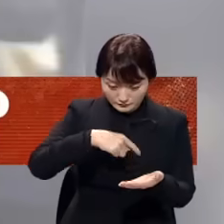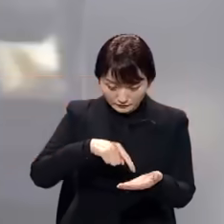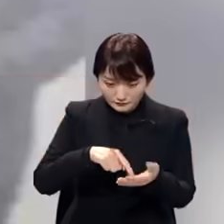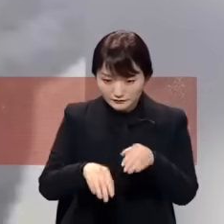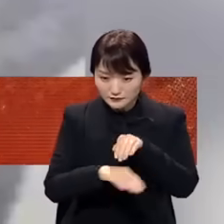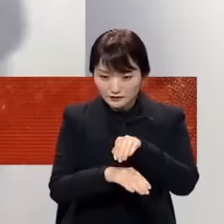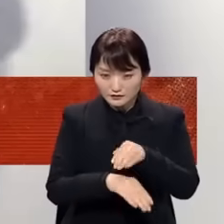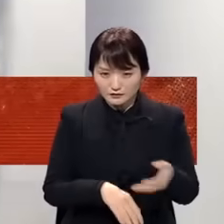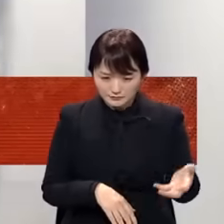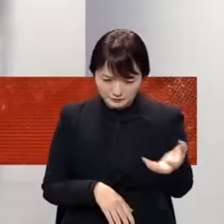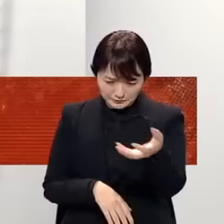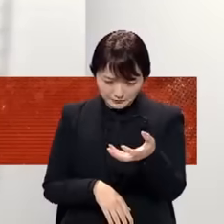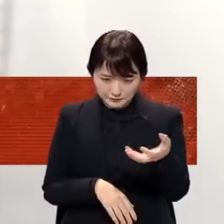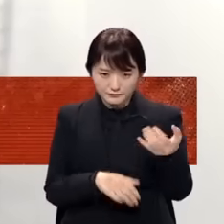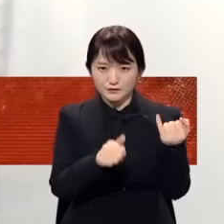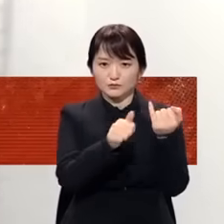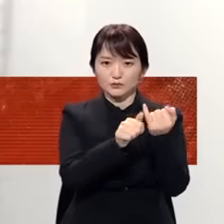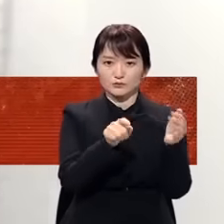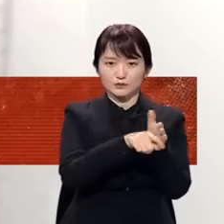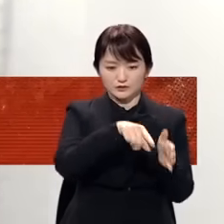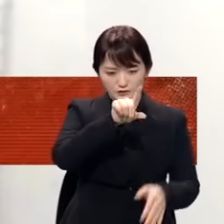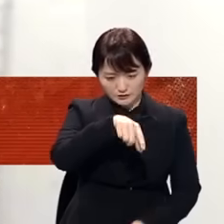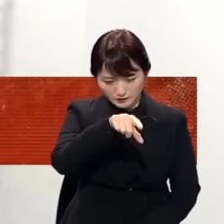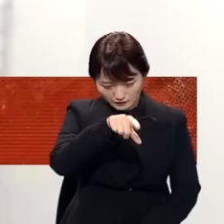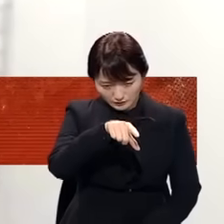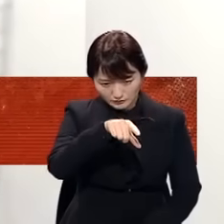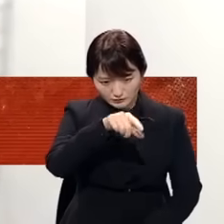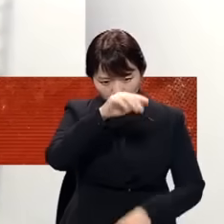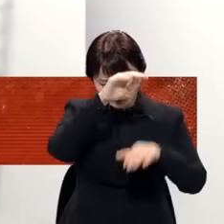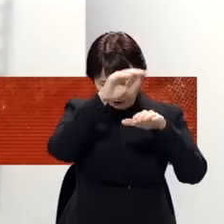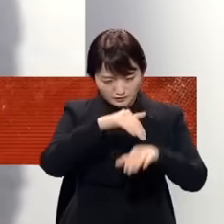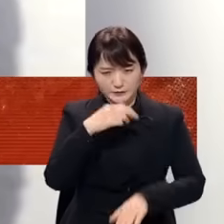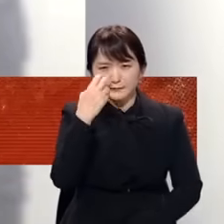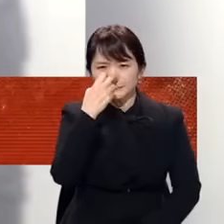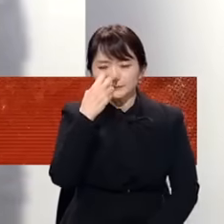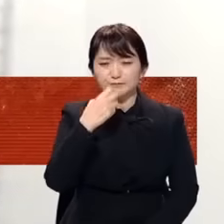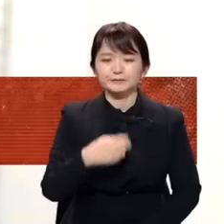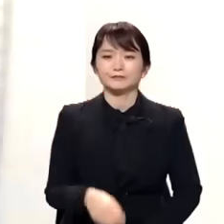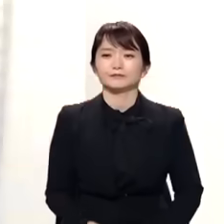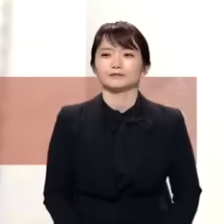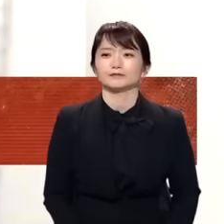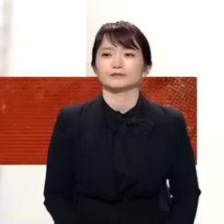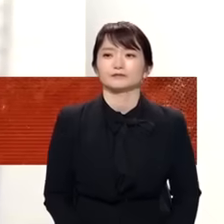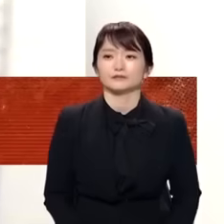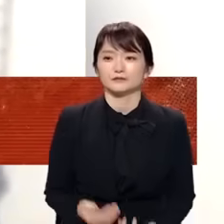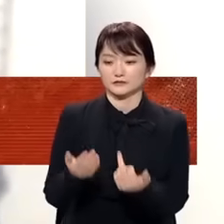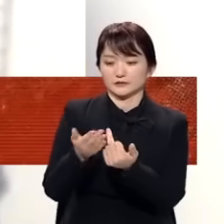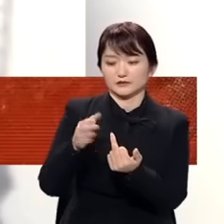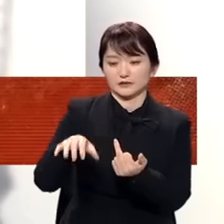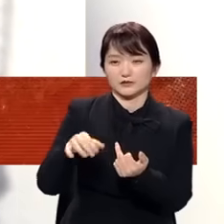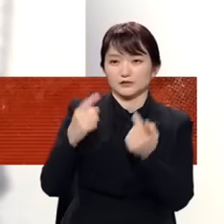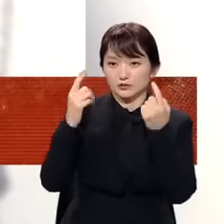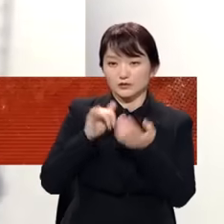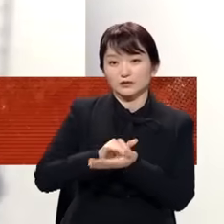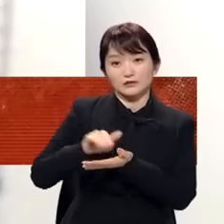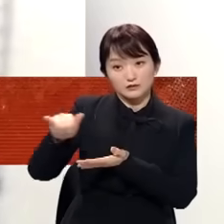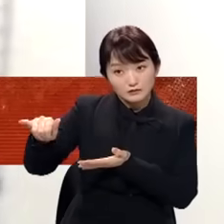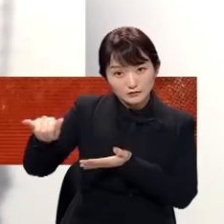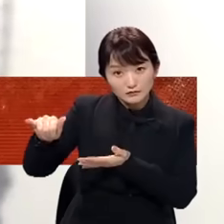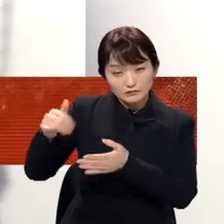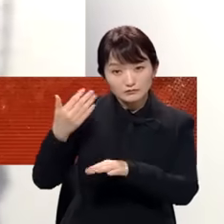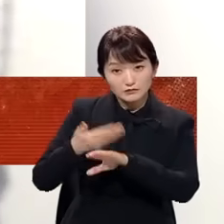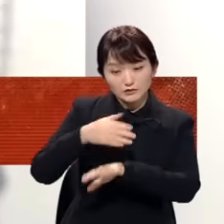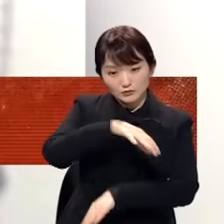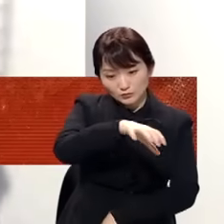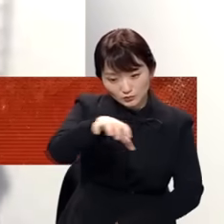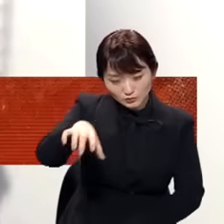차량 이동 경로 부부의 신용카드 이용 내역 이런 것들을 다 조사를 했고요 그래 보니까이 주도로 여행 갔다는 사람이 전혀 다른